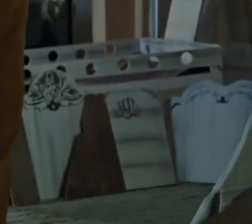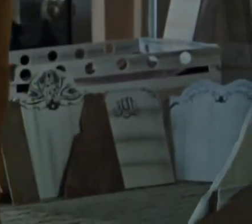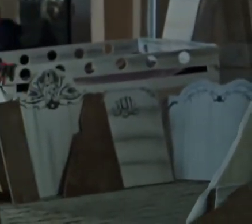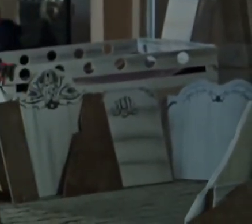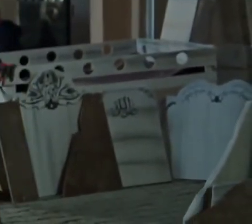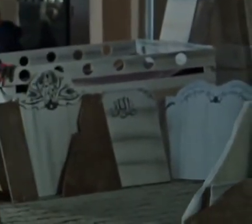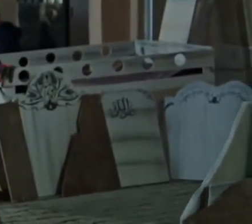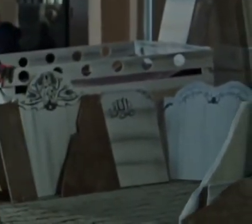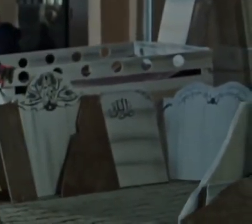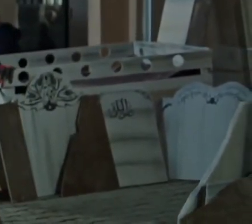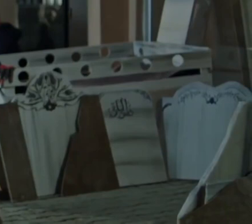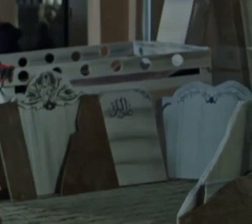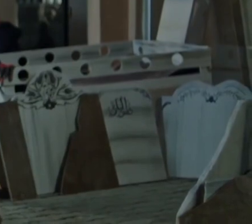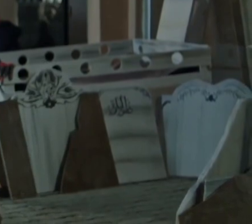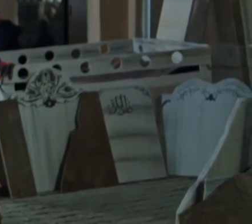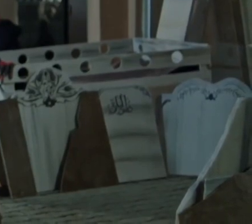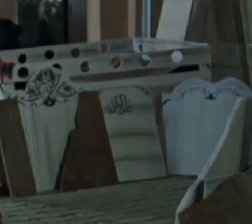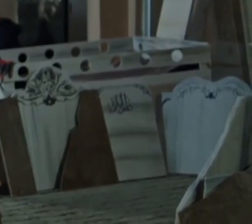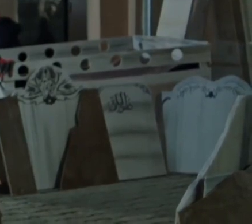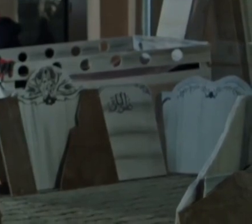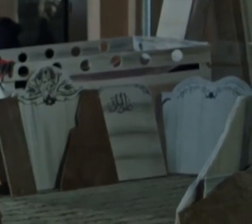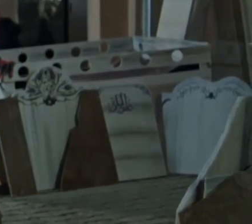Mermer parçalarını arkadaki açık kasaya koydu.